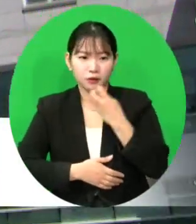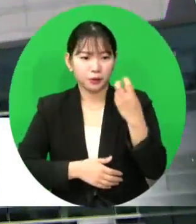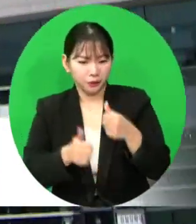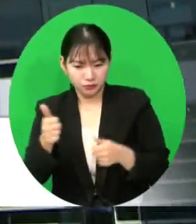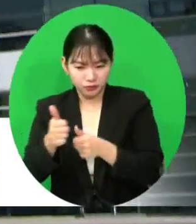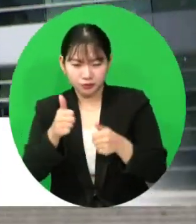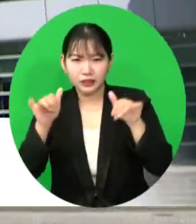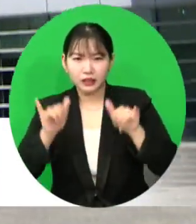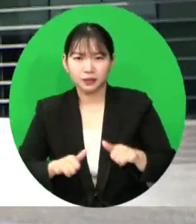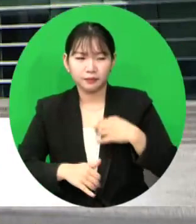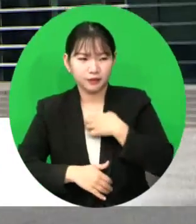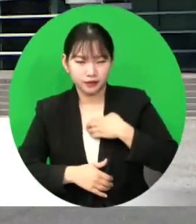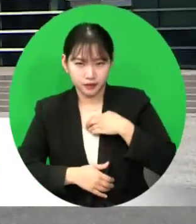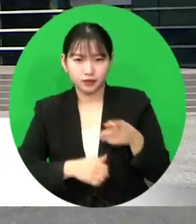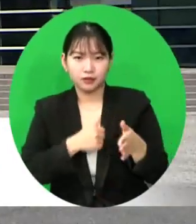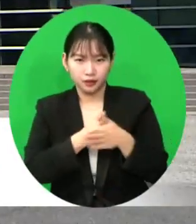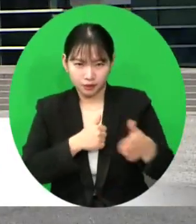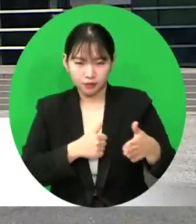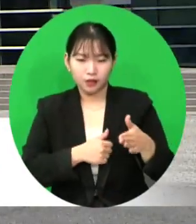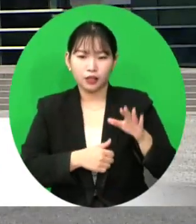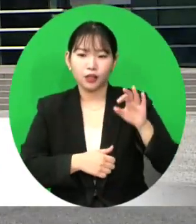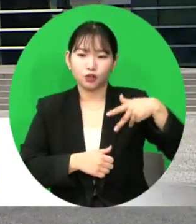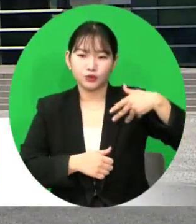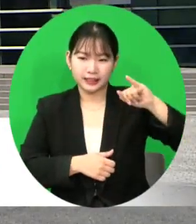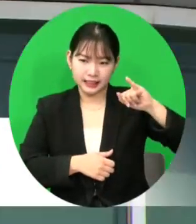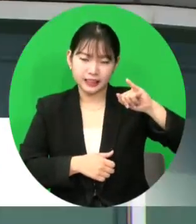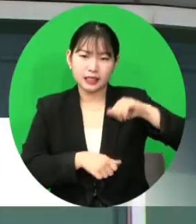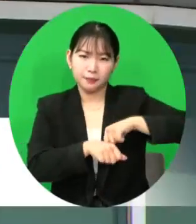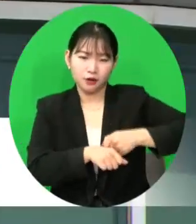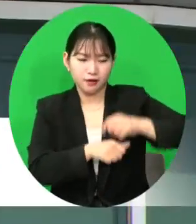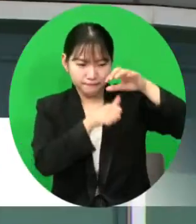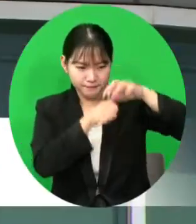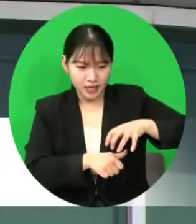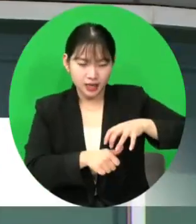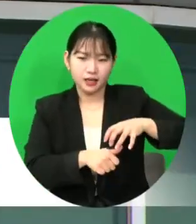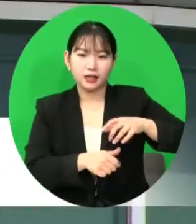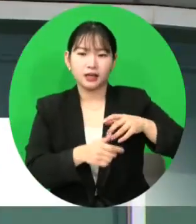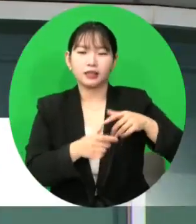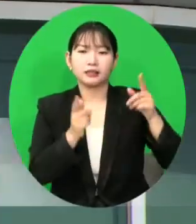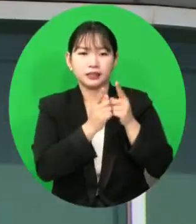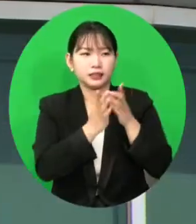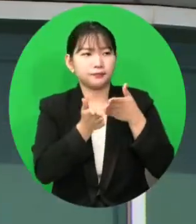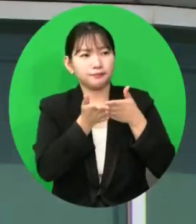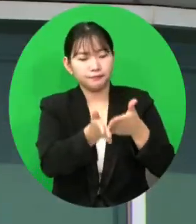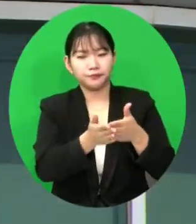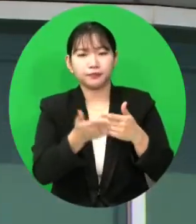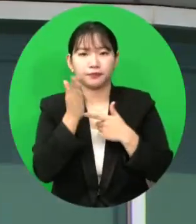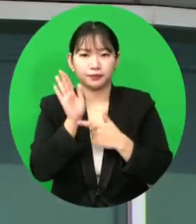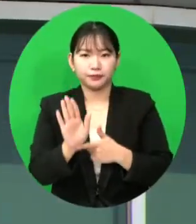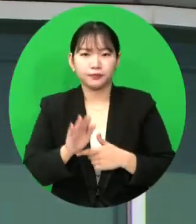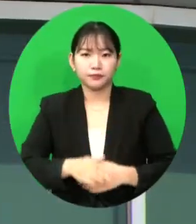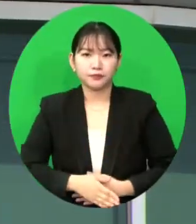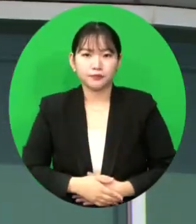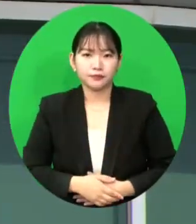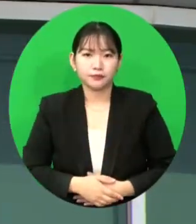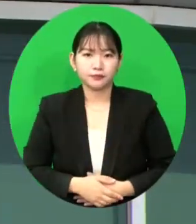재범 위험성이 있다고 판단해 유치 처분을 추가하는 잠정 조치를 직접 청구했다고 밝혔습니다.